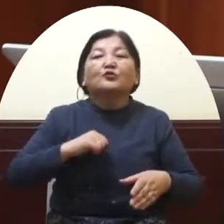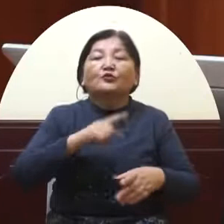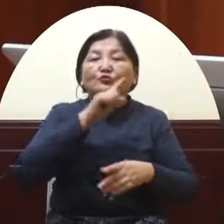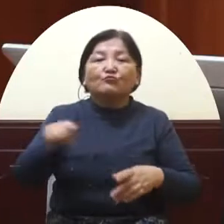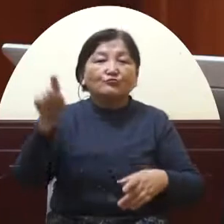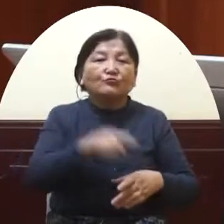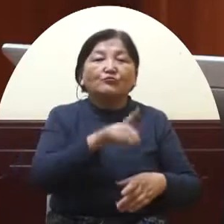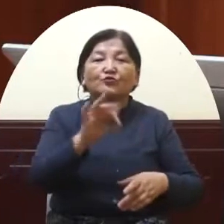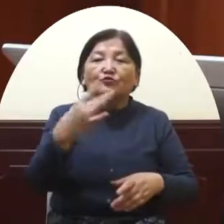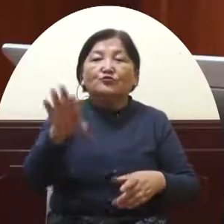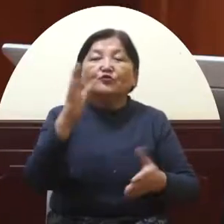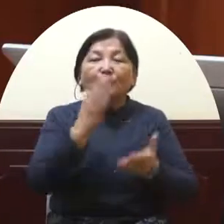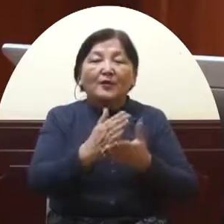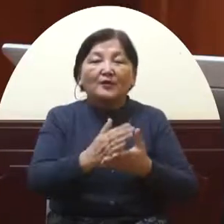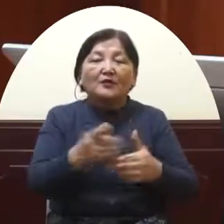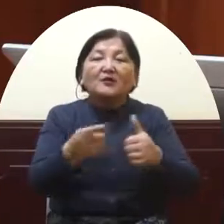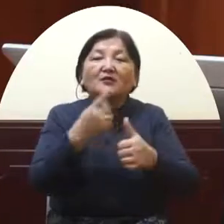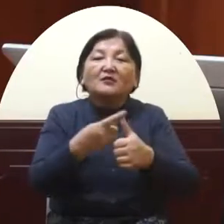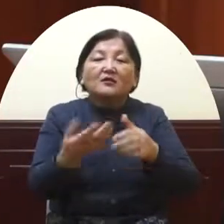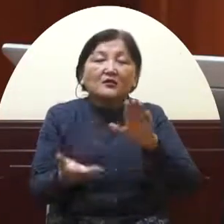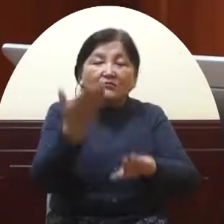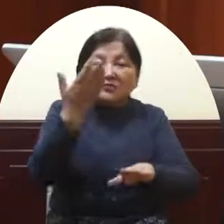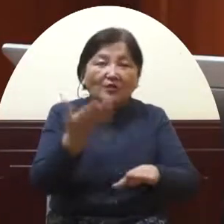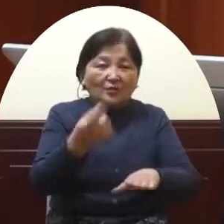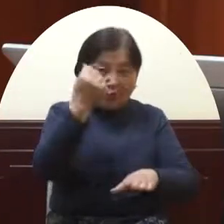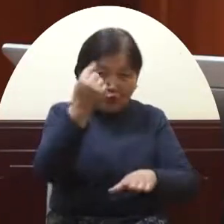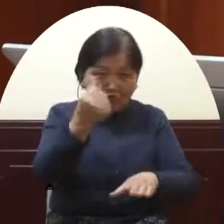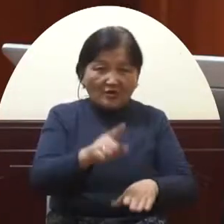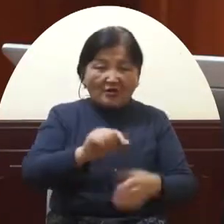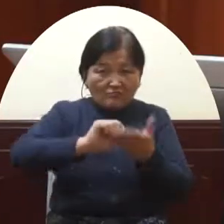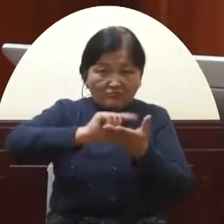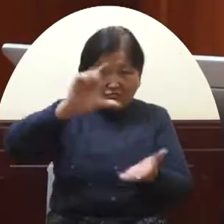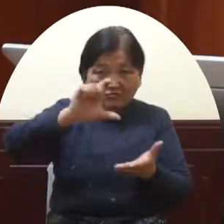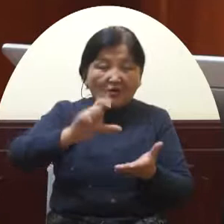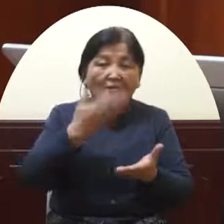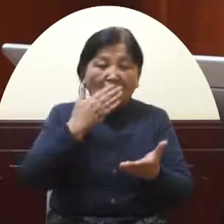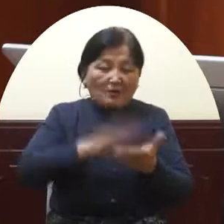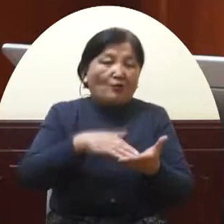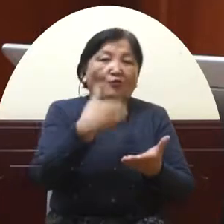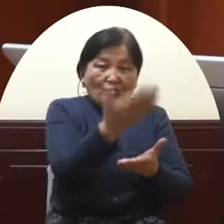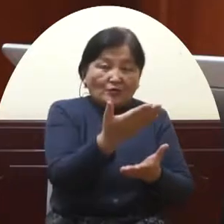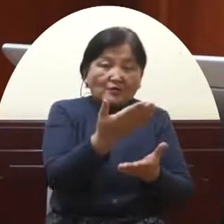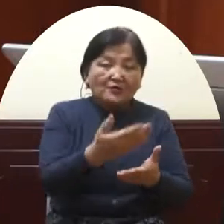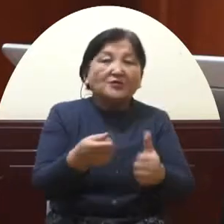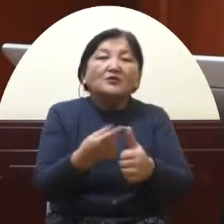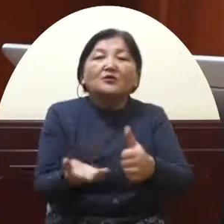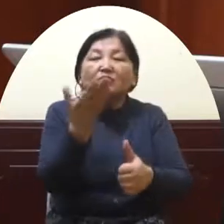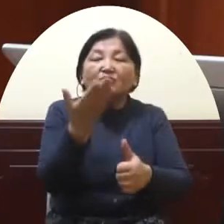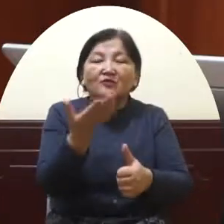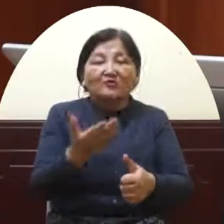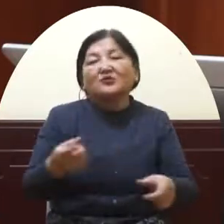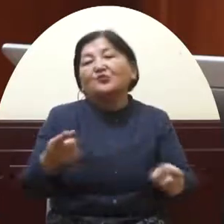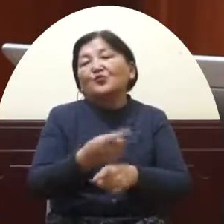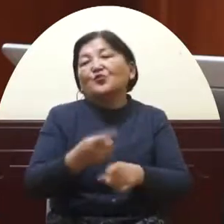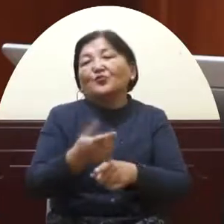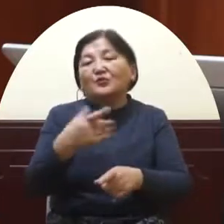Хин нэр дэвшихгүй гэдгийг мөнгөөр шийднэ гэдэг бол бас ноцтой асуудал шүү гэдэг хэлэх гээ. За дараа нь улс төрийн намын санхүүжилт. Энэ